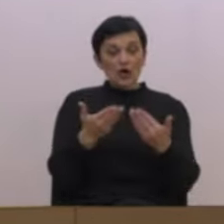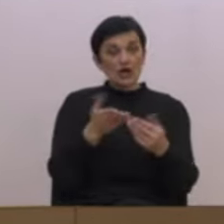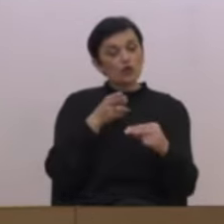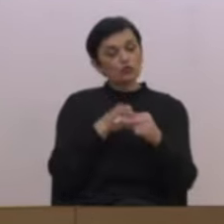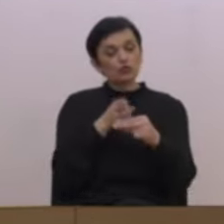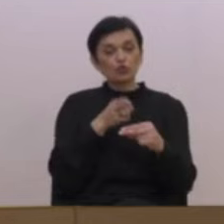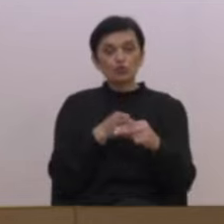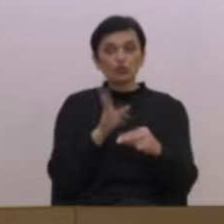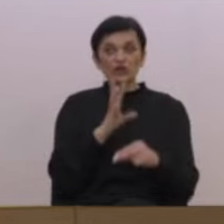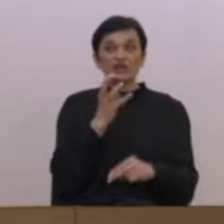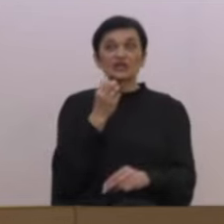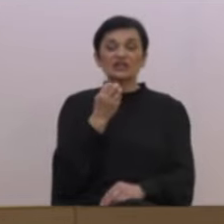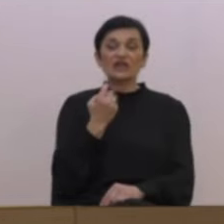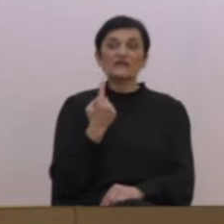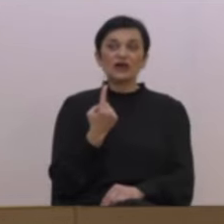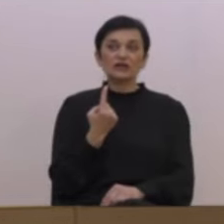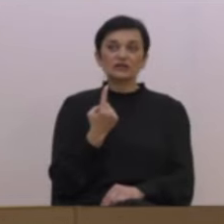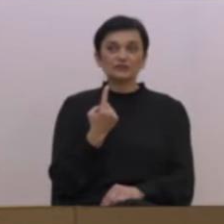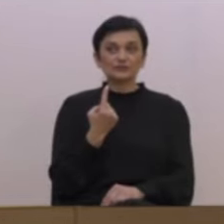არა ხელს? და კიდევ ერთი,